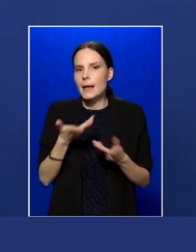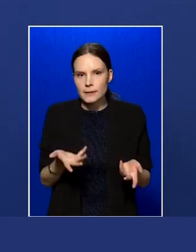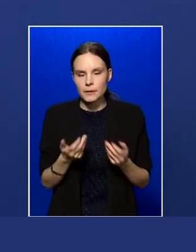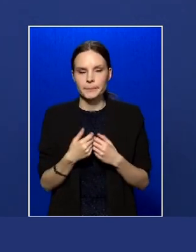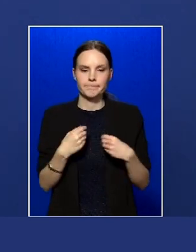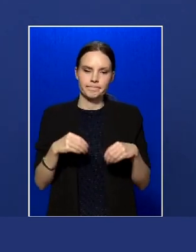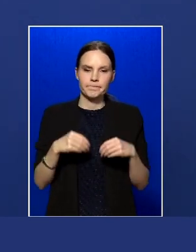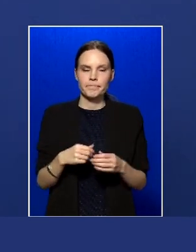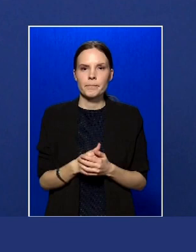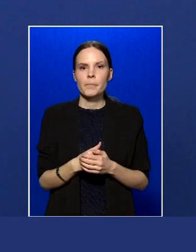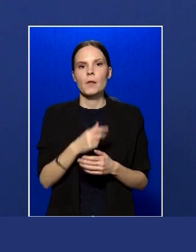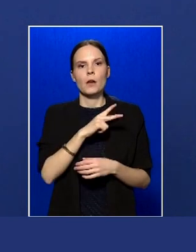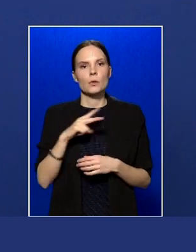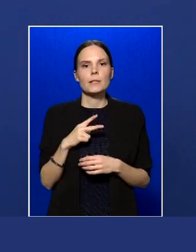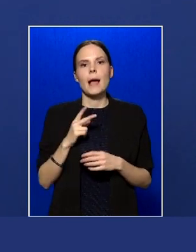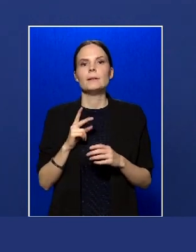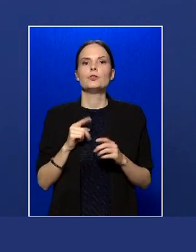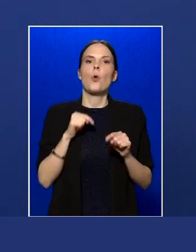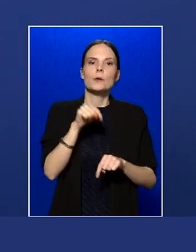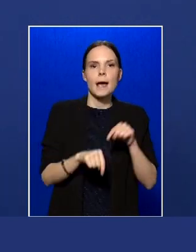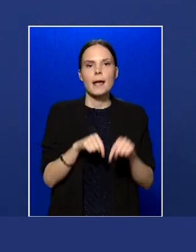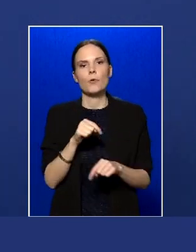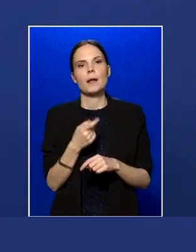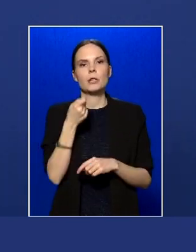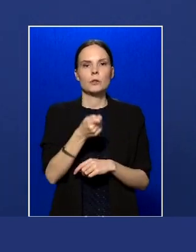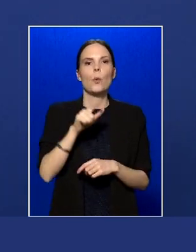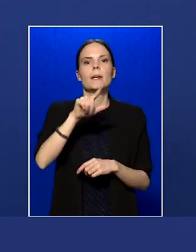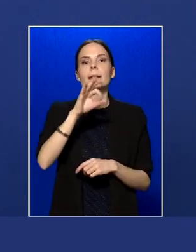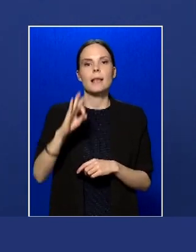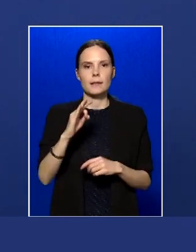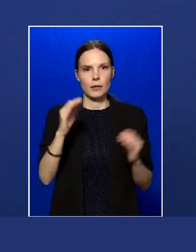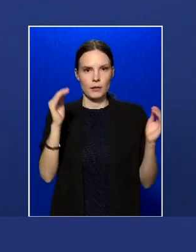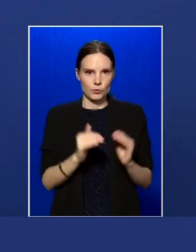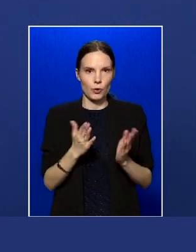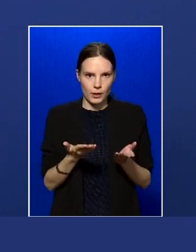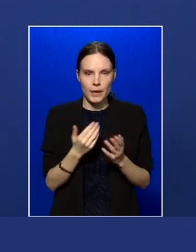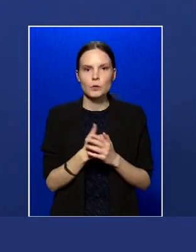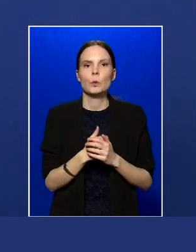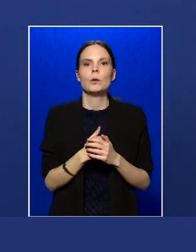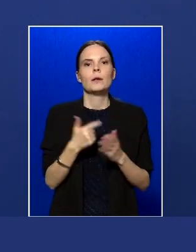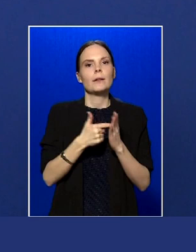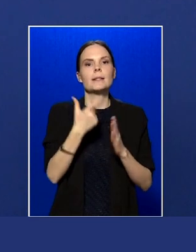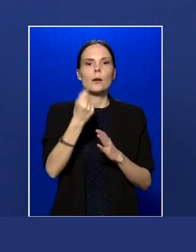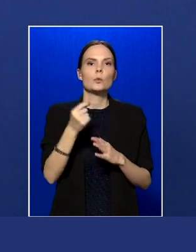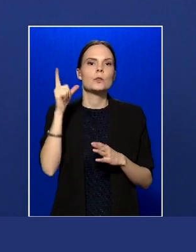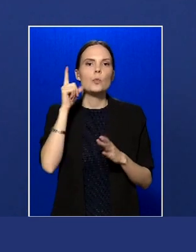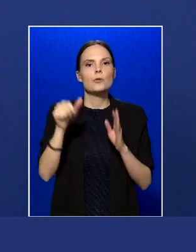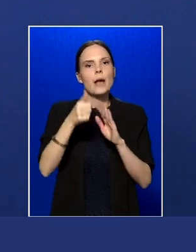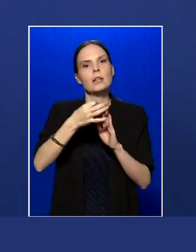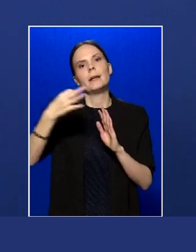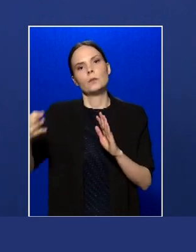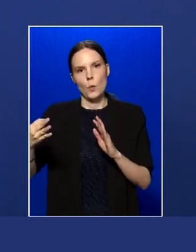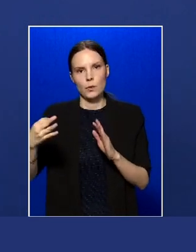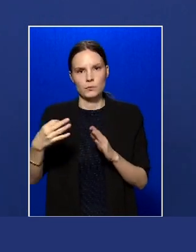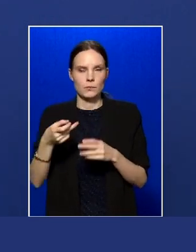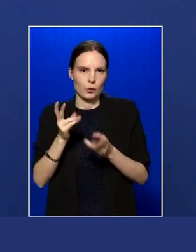tájékoztatni. A szociális hozzájárulási adót 2 százalékponttal csökkentjük 2020. július 1-től, úgy, ahogy